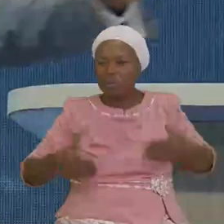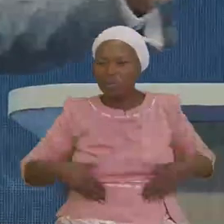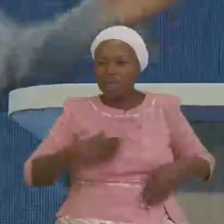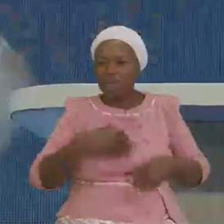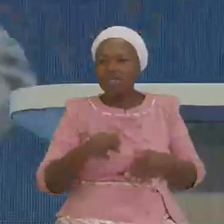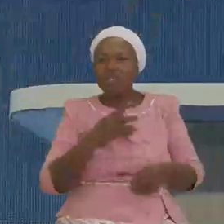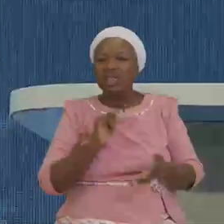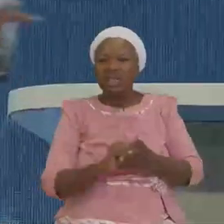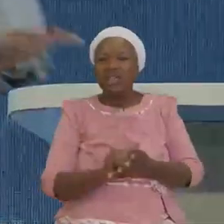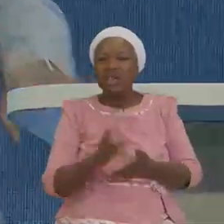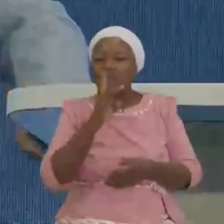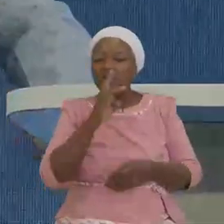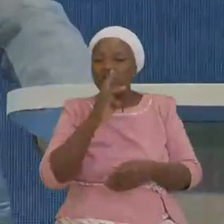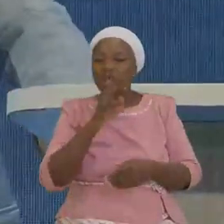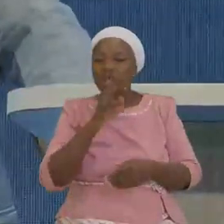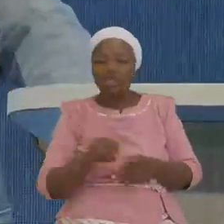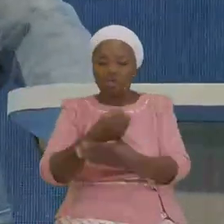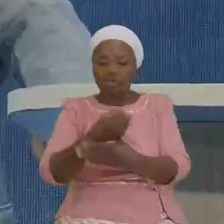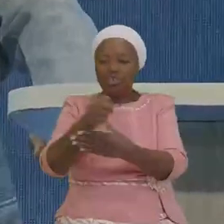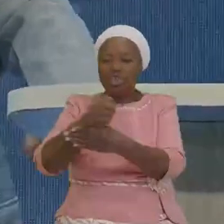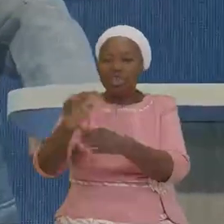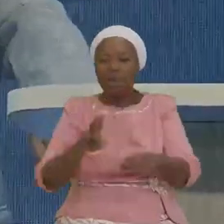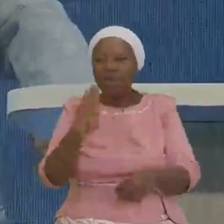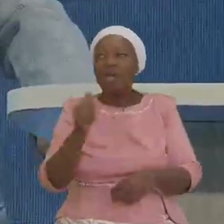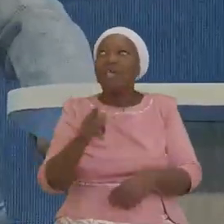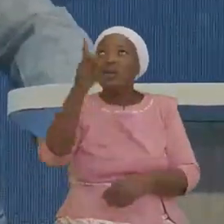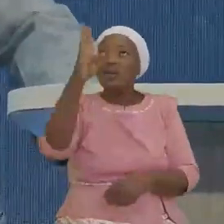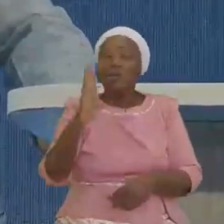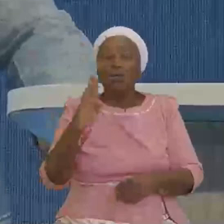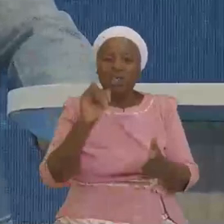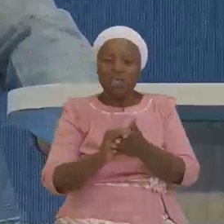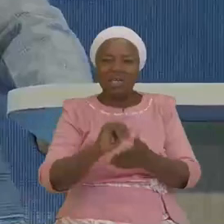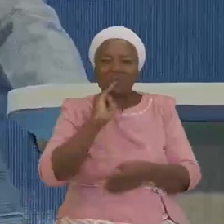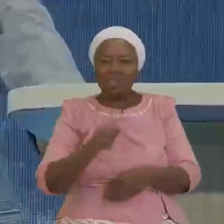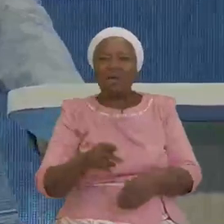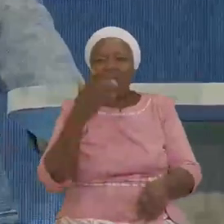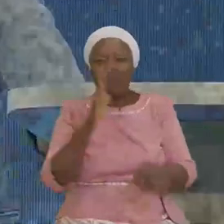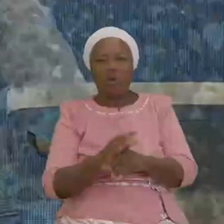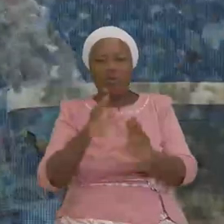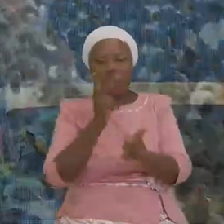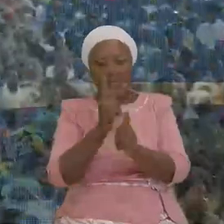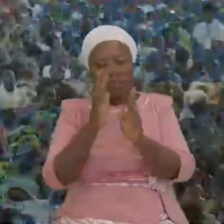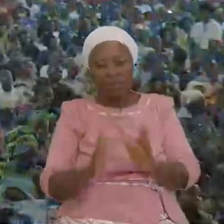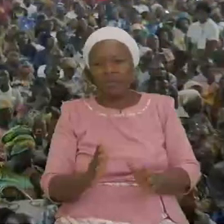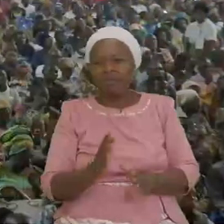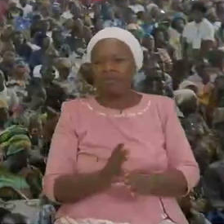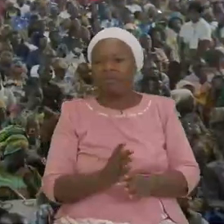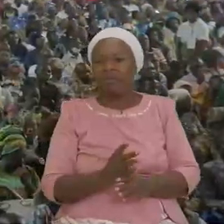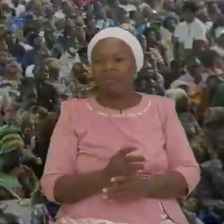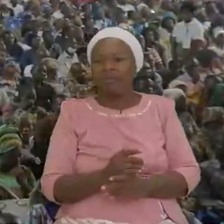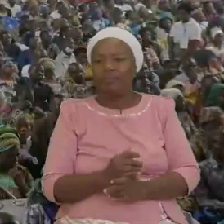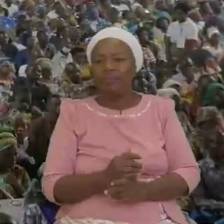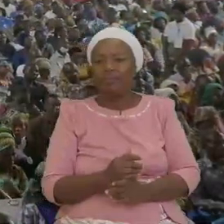au corps, au cœur, à tout le système. Et l'eau est